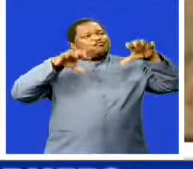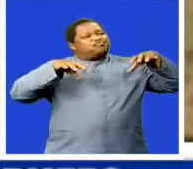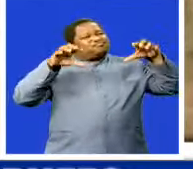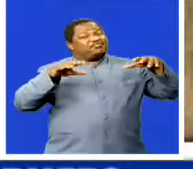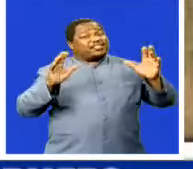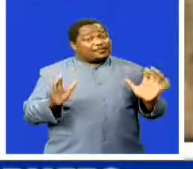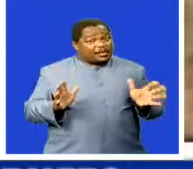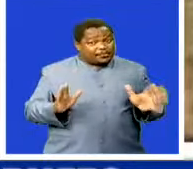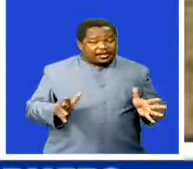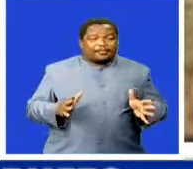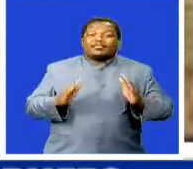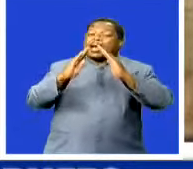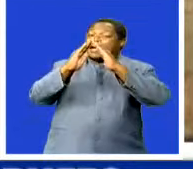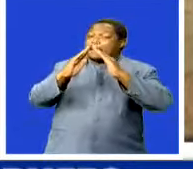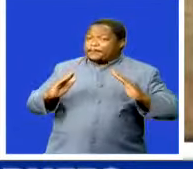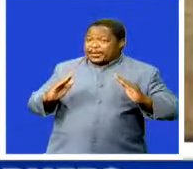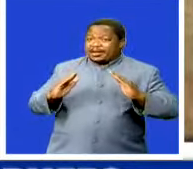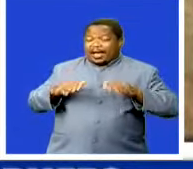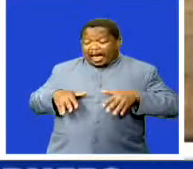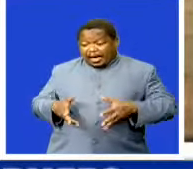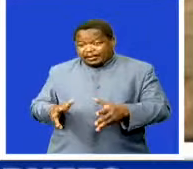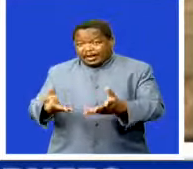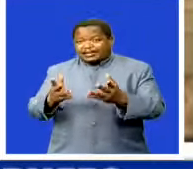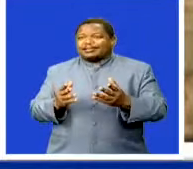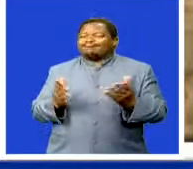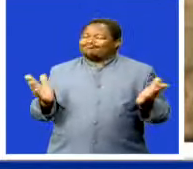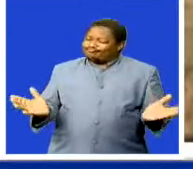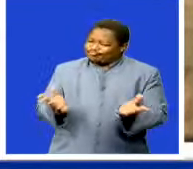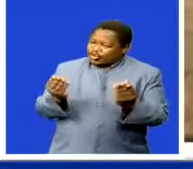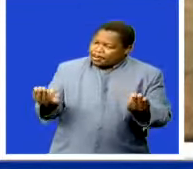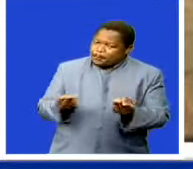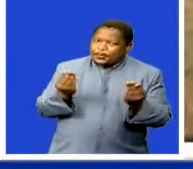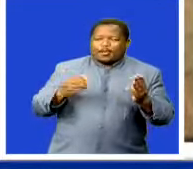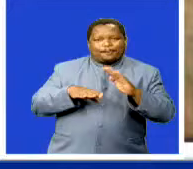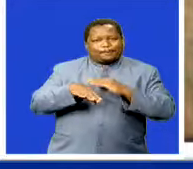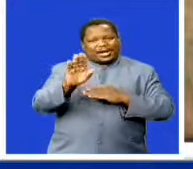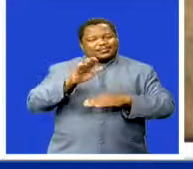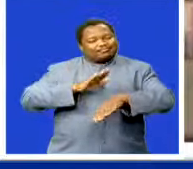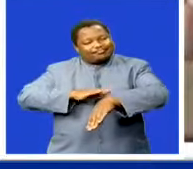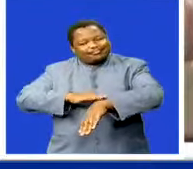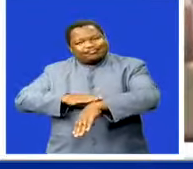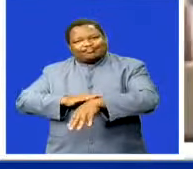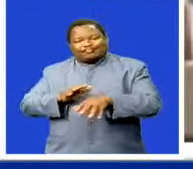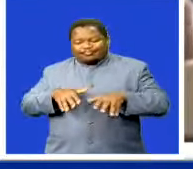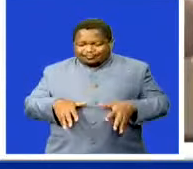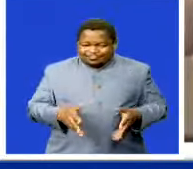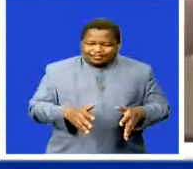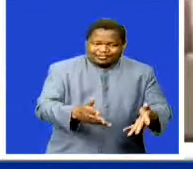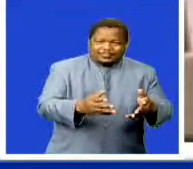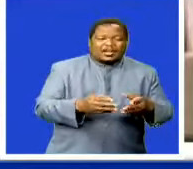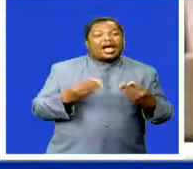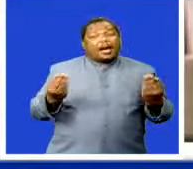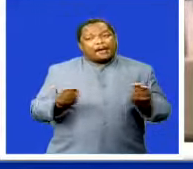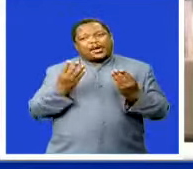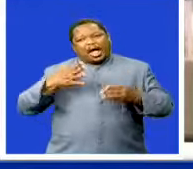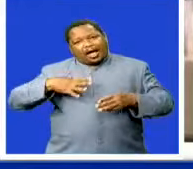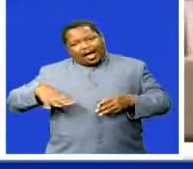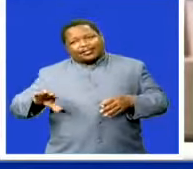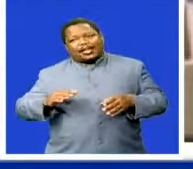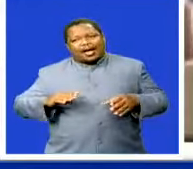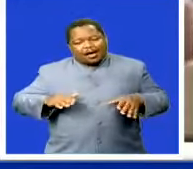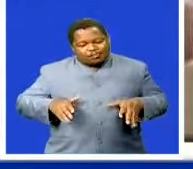sewukhulumile ngelitiko letekulima ukuthi balimi abalime labanye babo balalela labanye noko ngukhathi